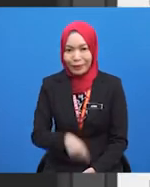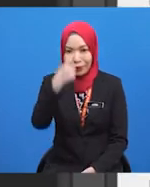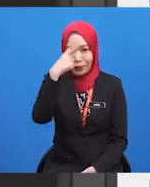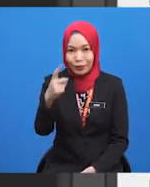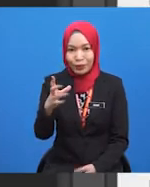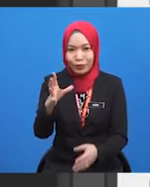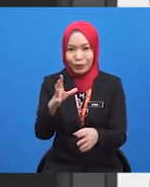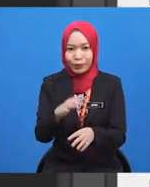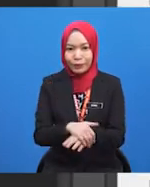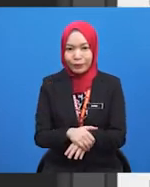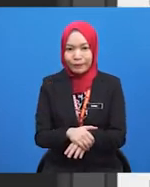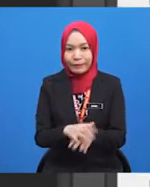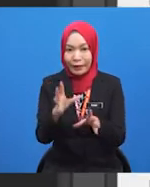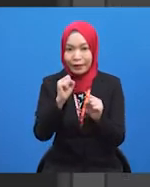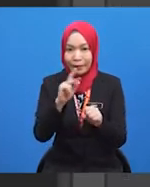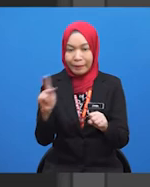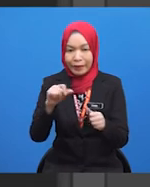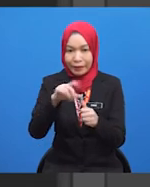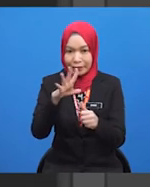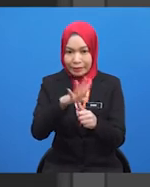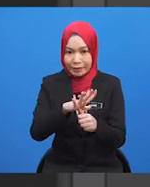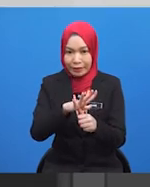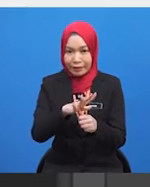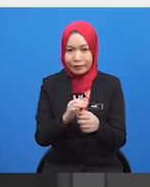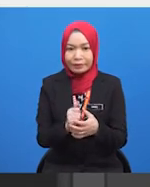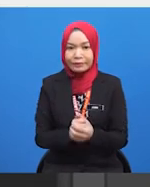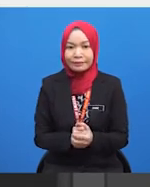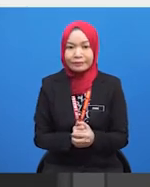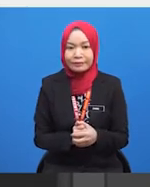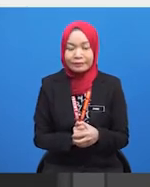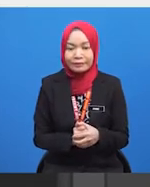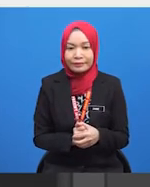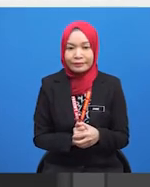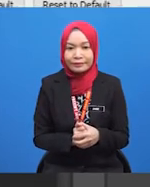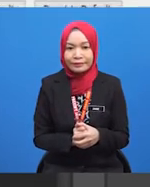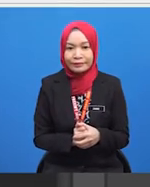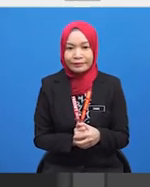Untuk menambah kesan tambahan pada gambar ini,